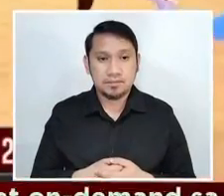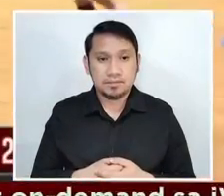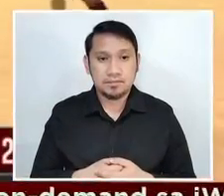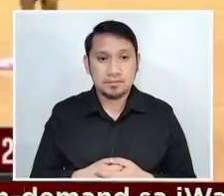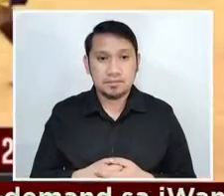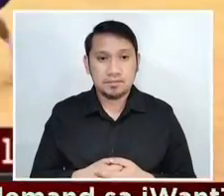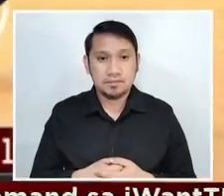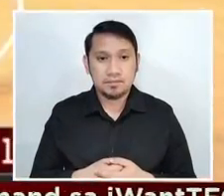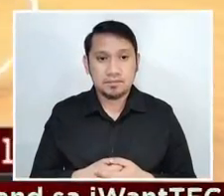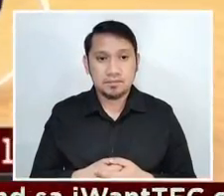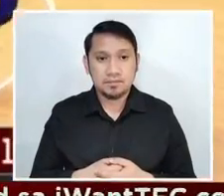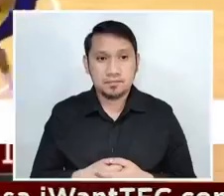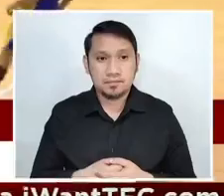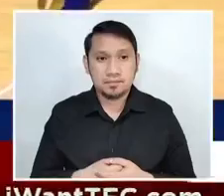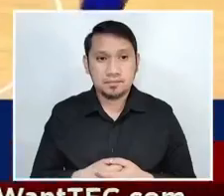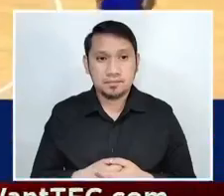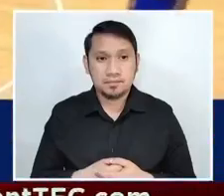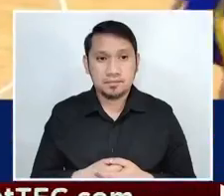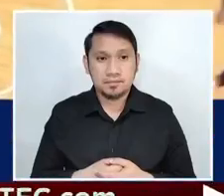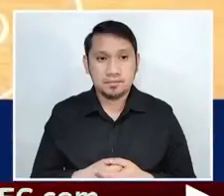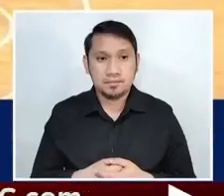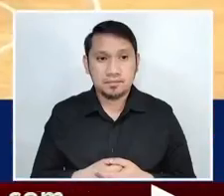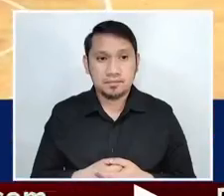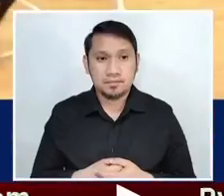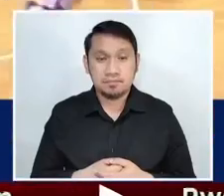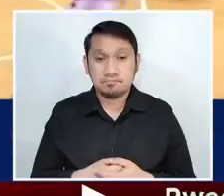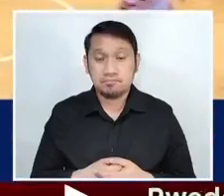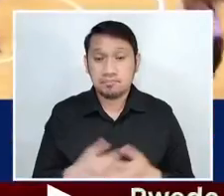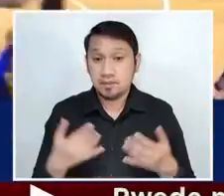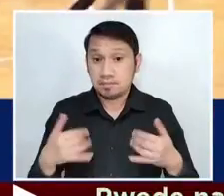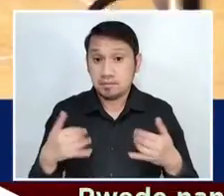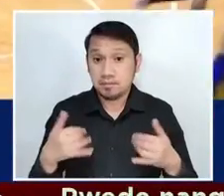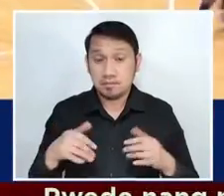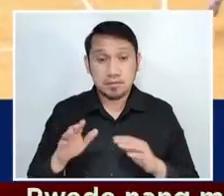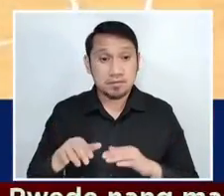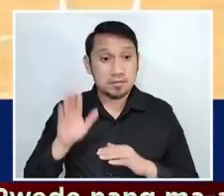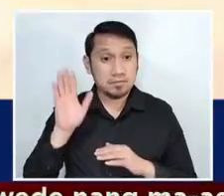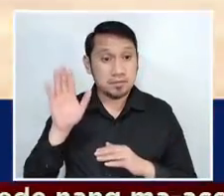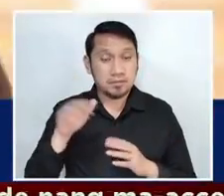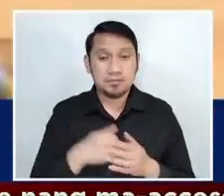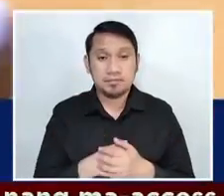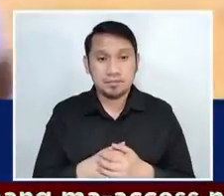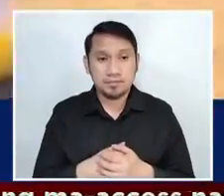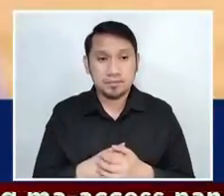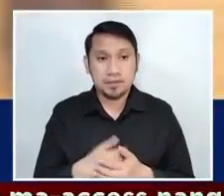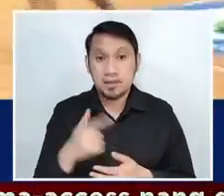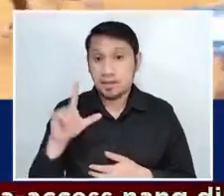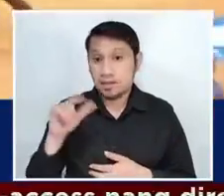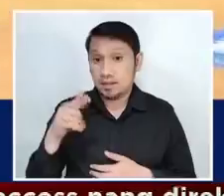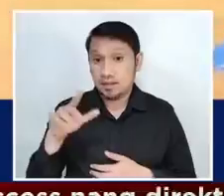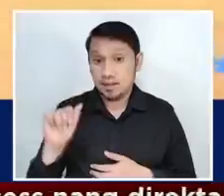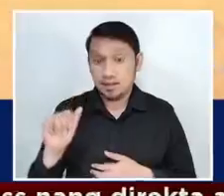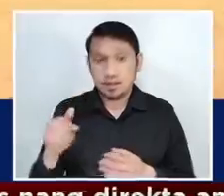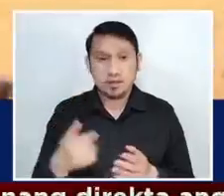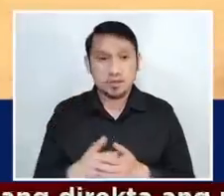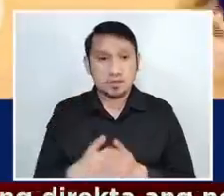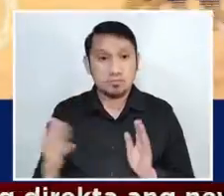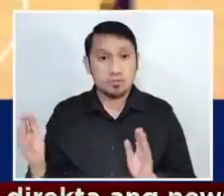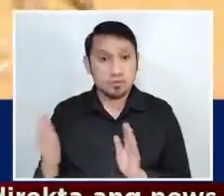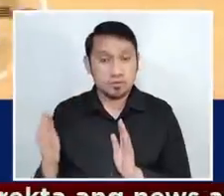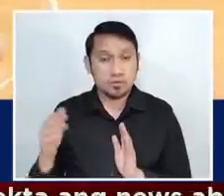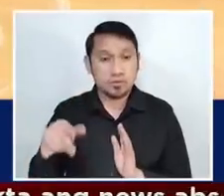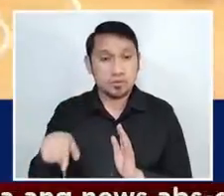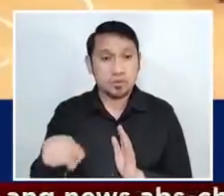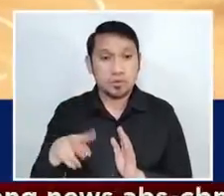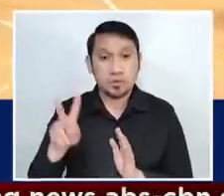Kevin, you were pointing out ang baba ng field goals nila in the first quarter. Pero tinabla naman ng tropang Giga ang laban sa PBA Philippine Cup Finals